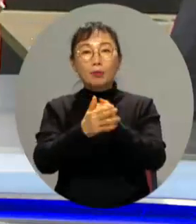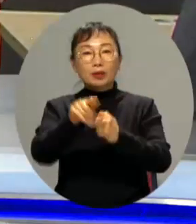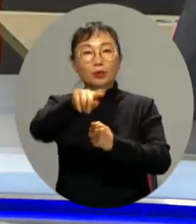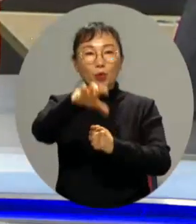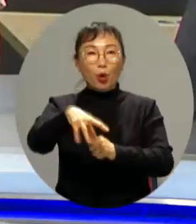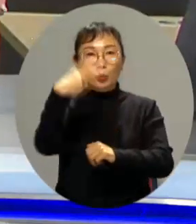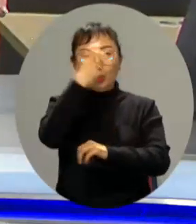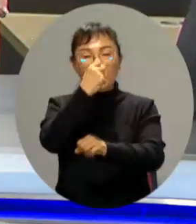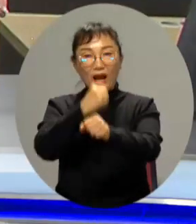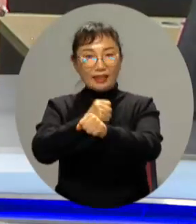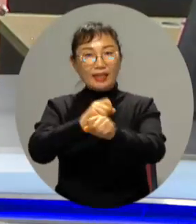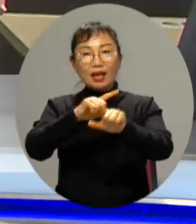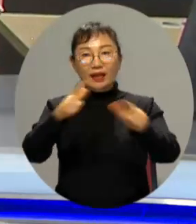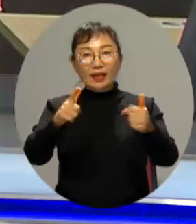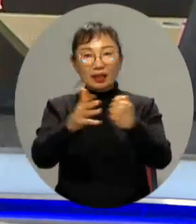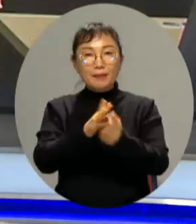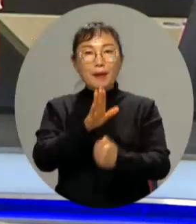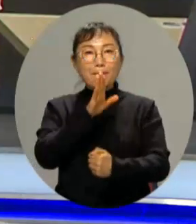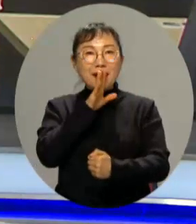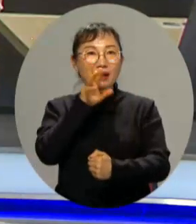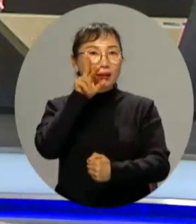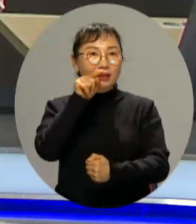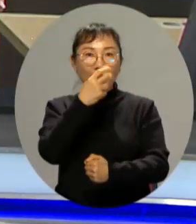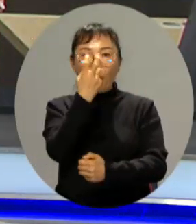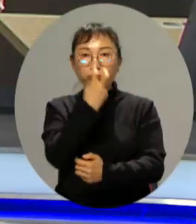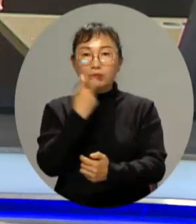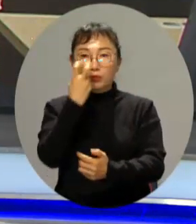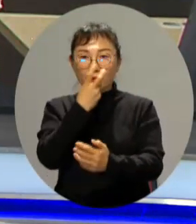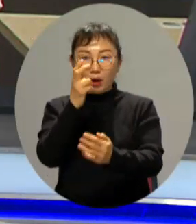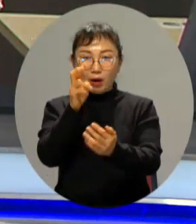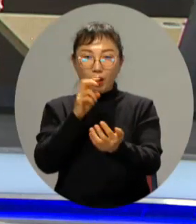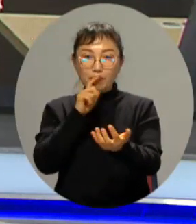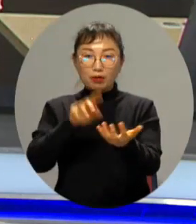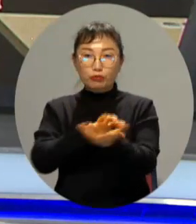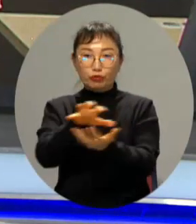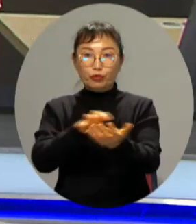않아 편들기가 아닌지 논란이 일고 있습니다. 허연호 기자입니다.